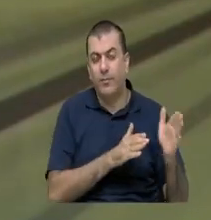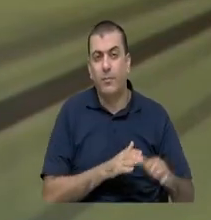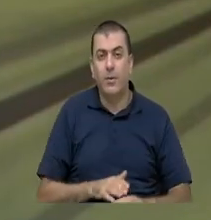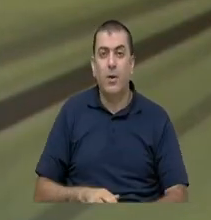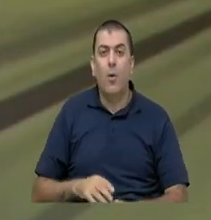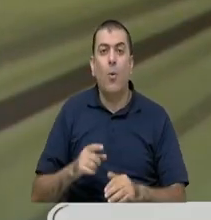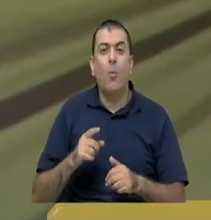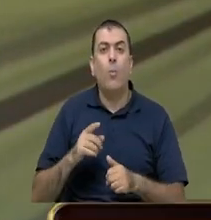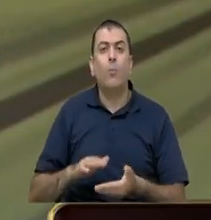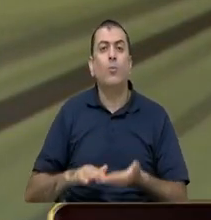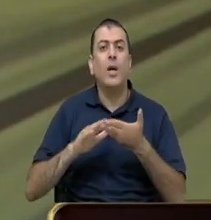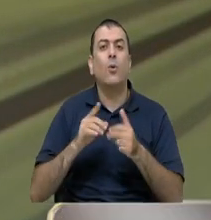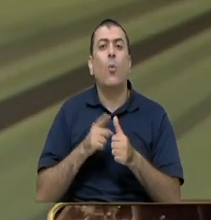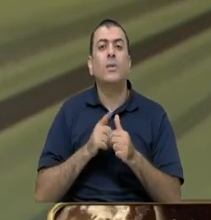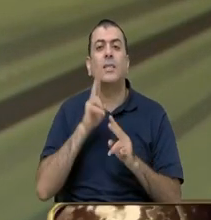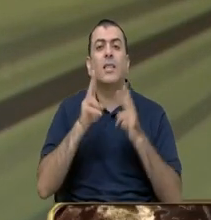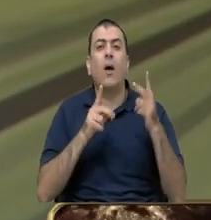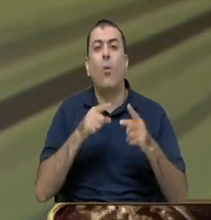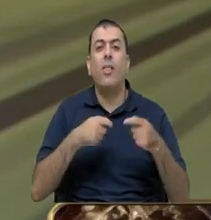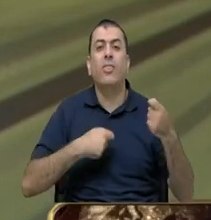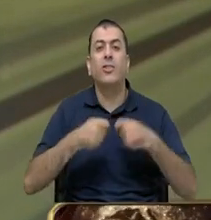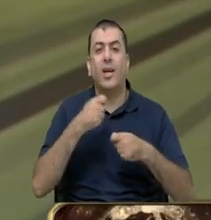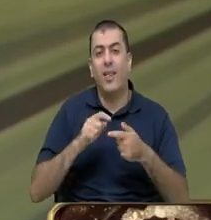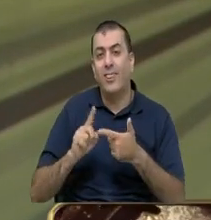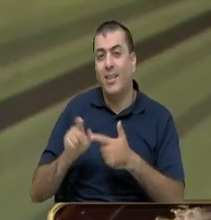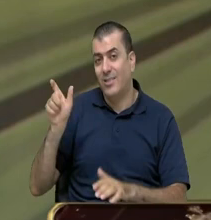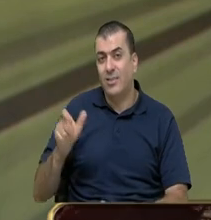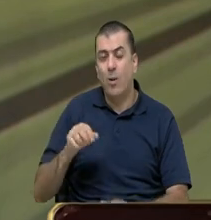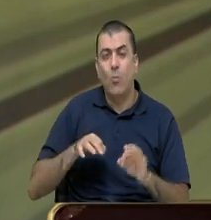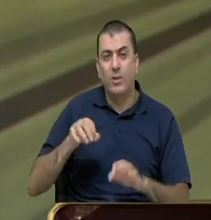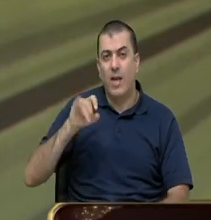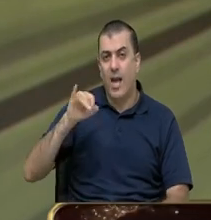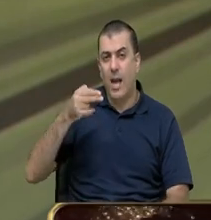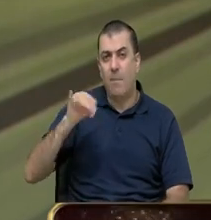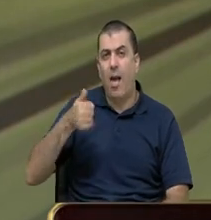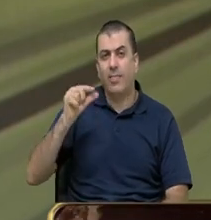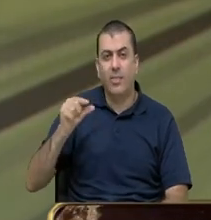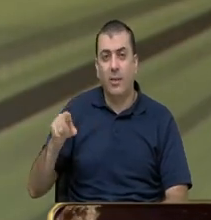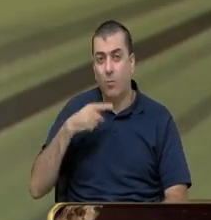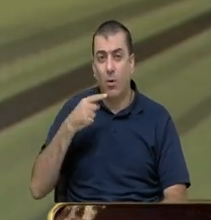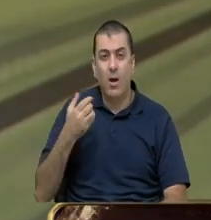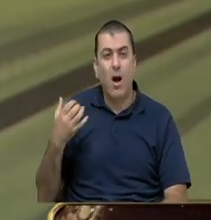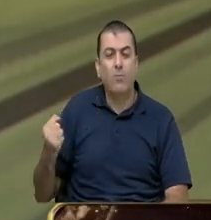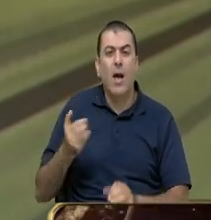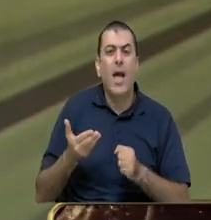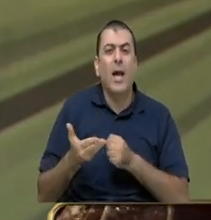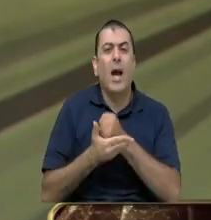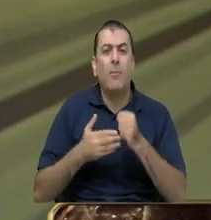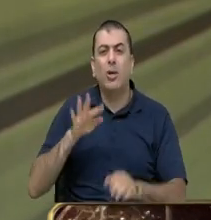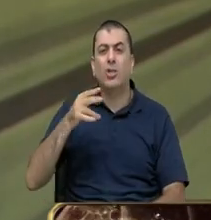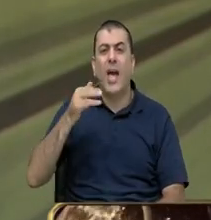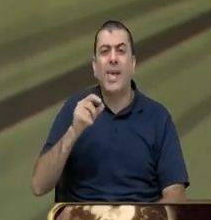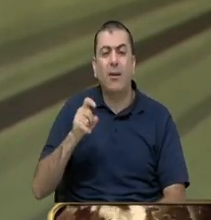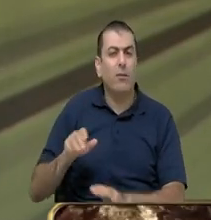اكد مساعده الامين العام لوزاره الصناعه والتجاره المهندس عماد البزور ان المخزون الاستراتيجيه من مادتي القمح